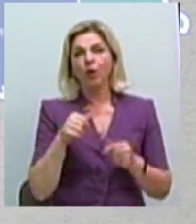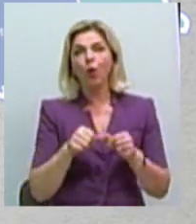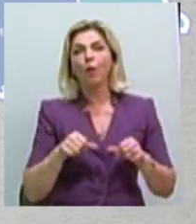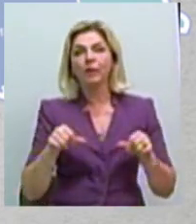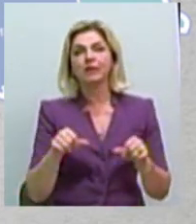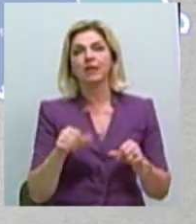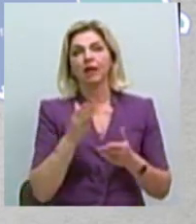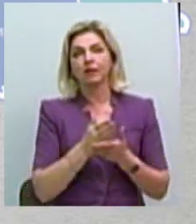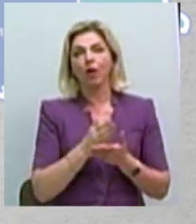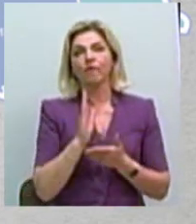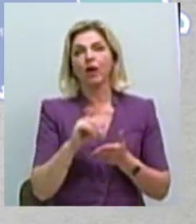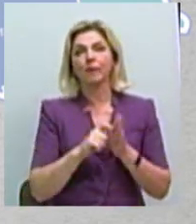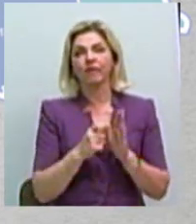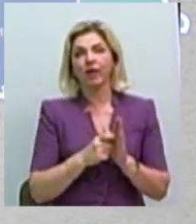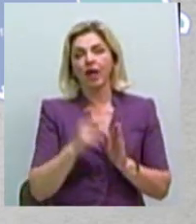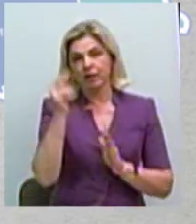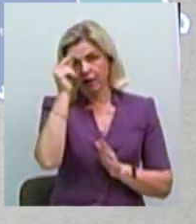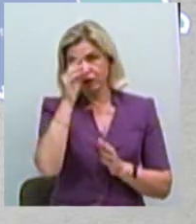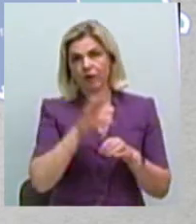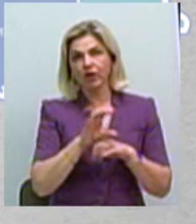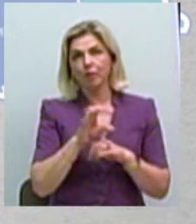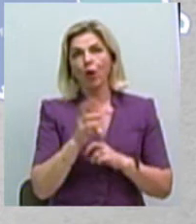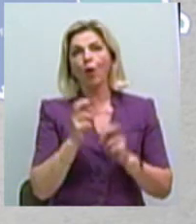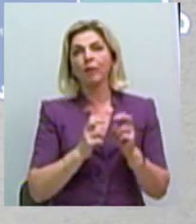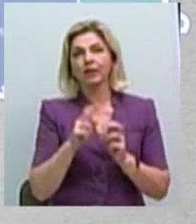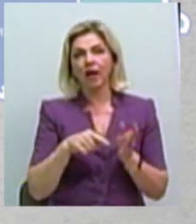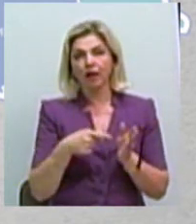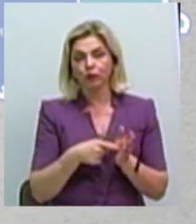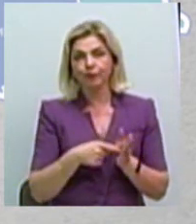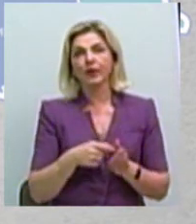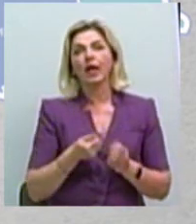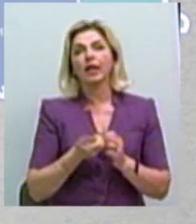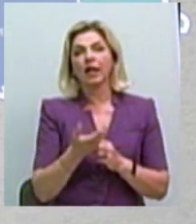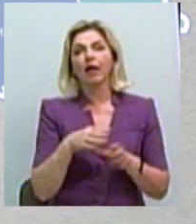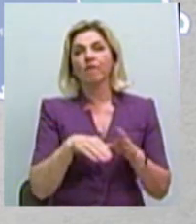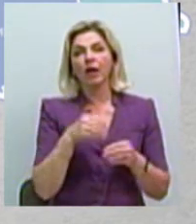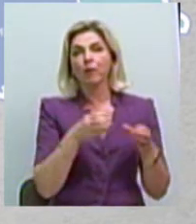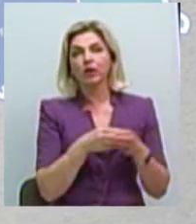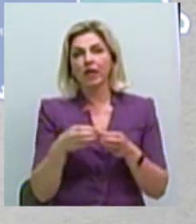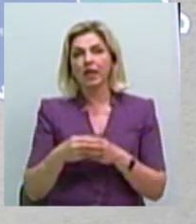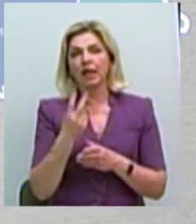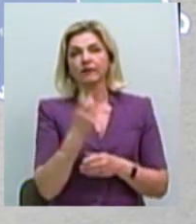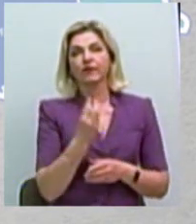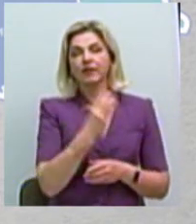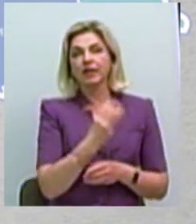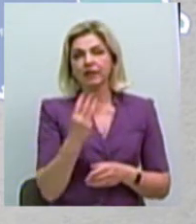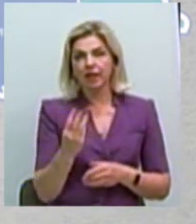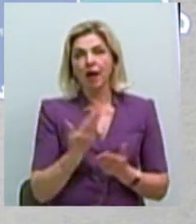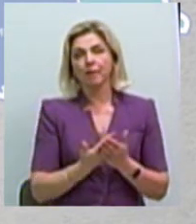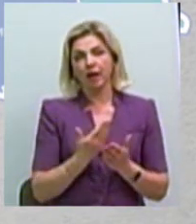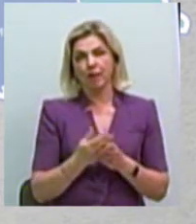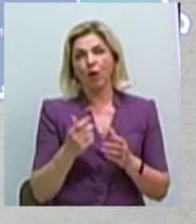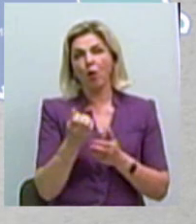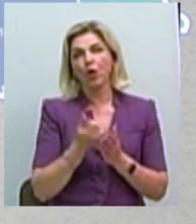розташована в приміщенні міського навчально-виробничого комбінату. Кількість виборчих дільниць – 233. Орієнтовна кількість